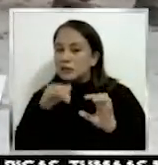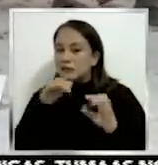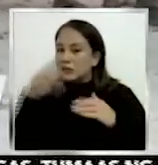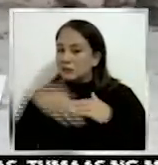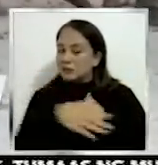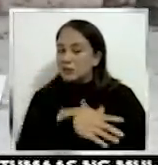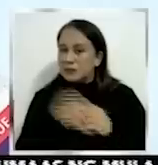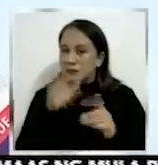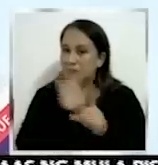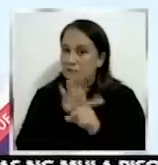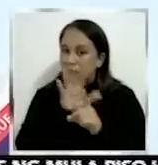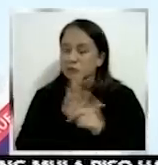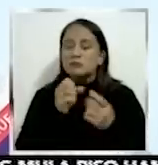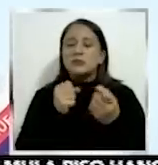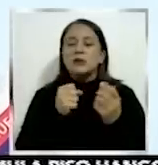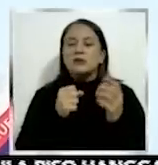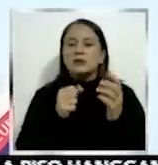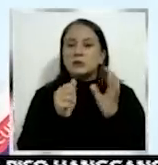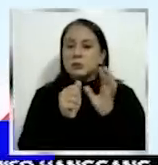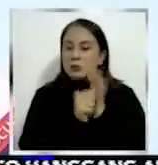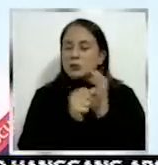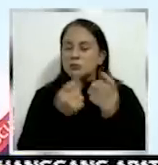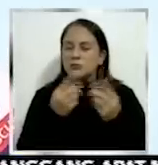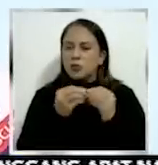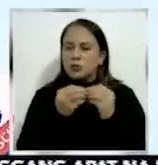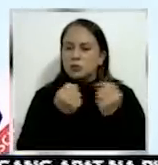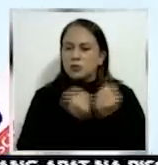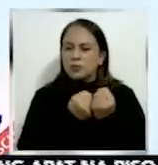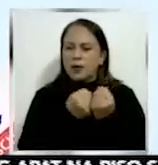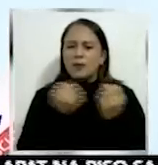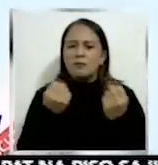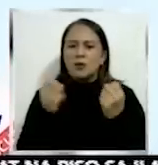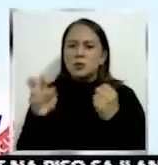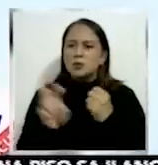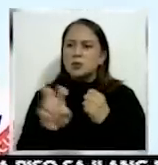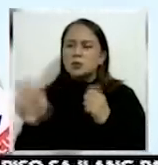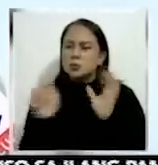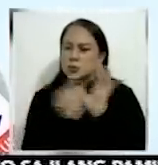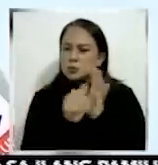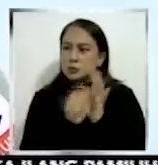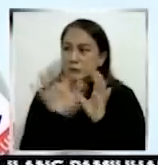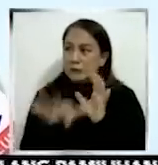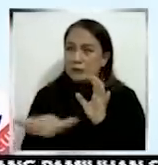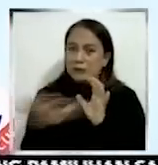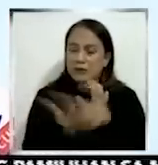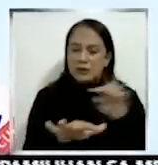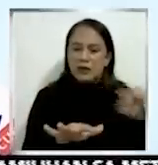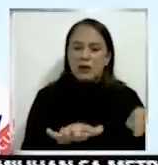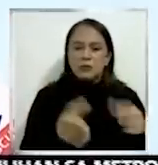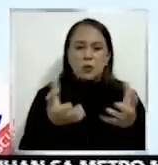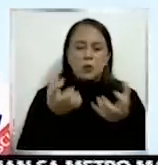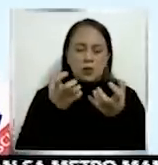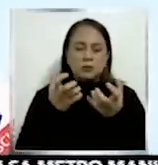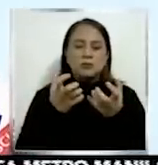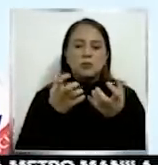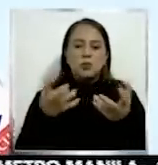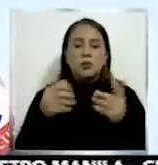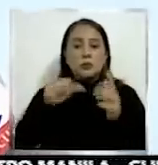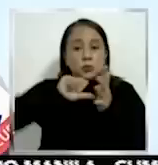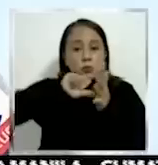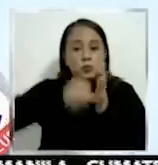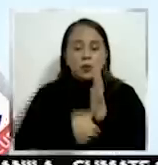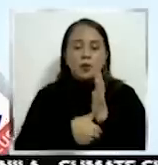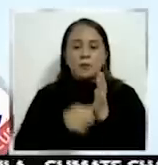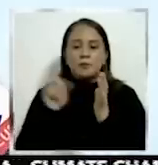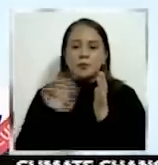mas palalakasin nila. We still have a lot of tourist attractions in the area and I would like to emphasize as well that the